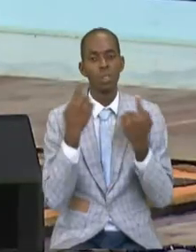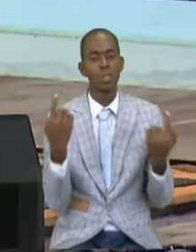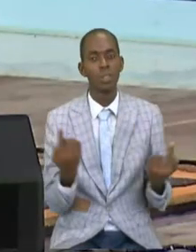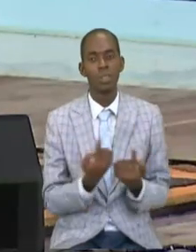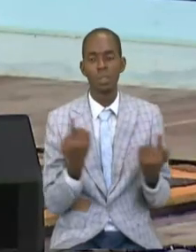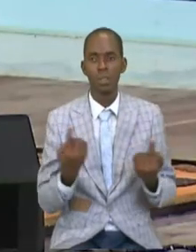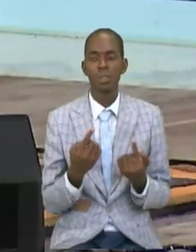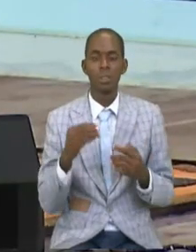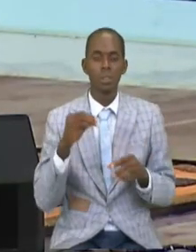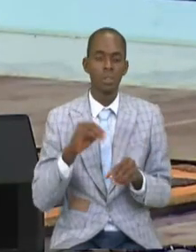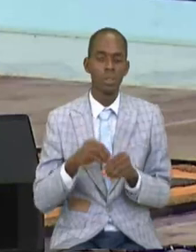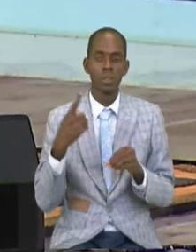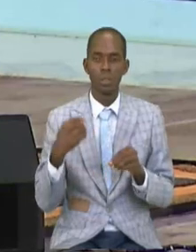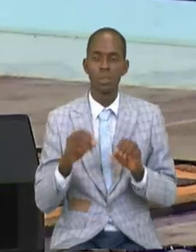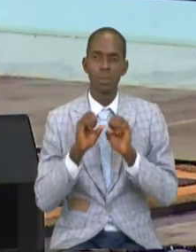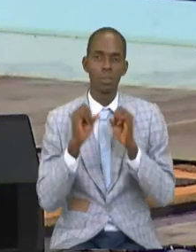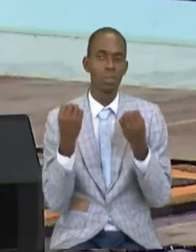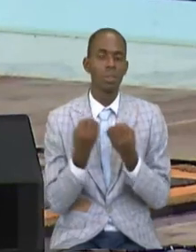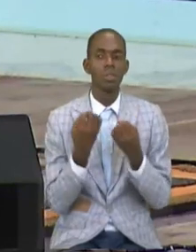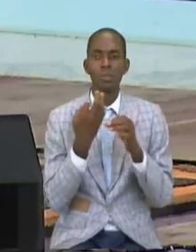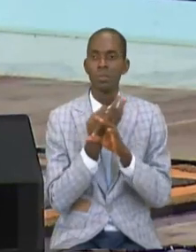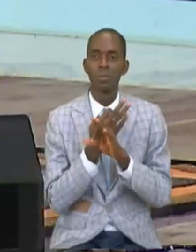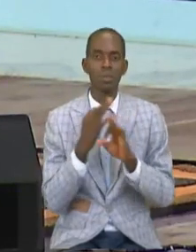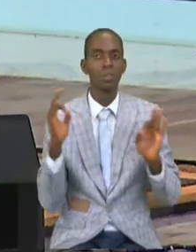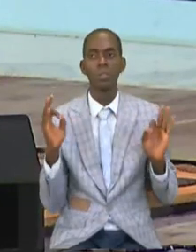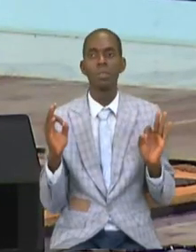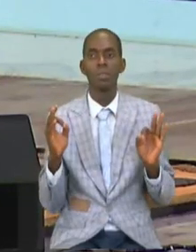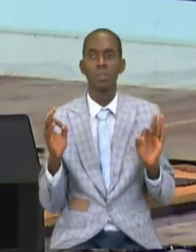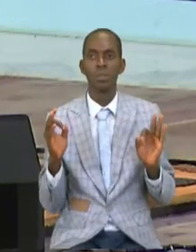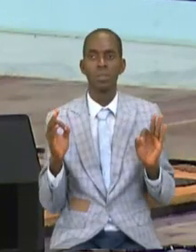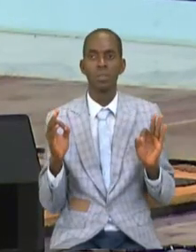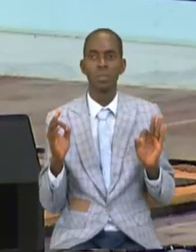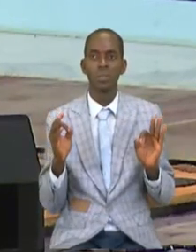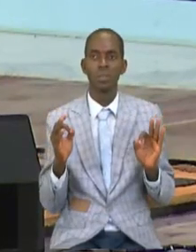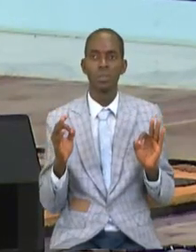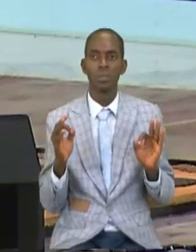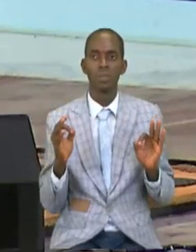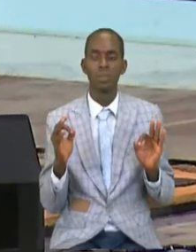Affranchi de tous les péchés de la société, affranchi.